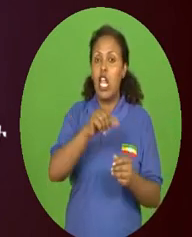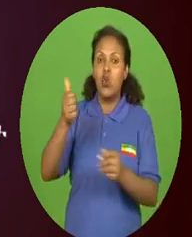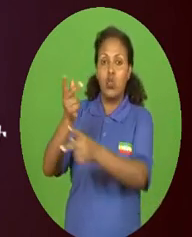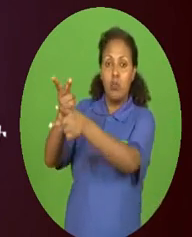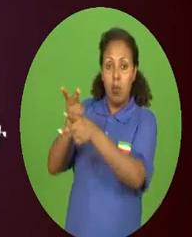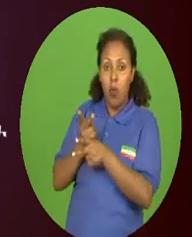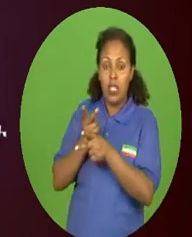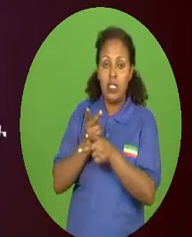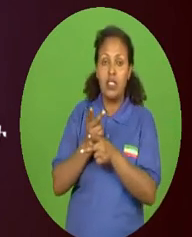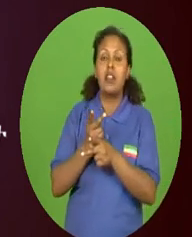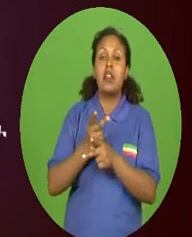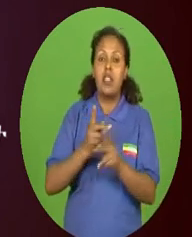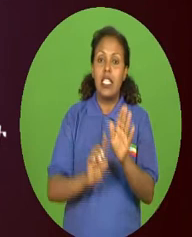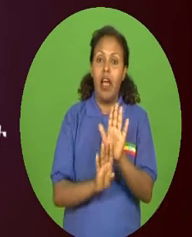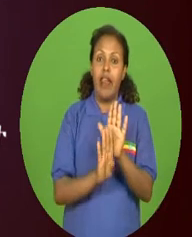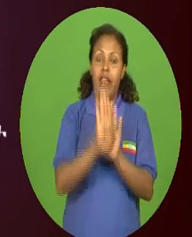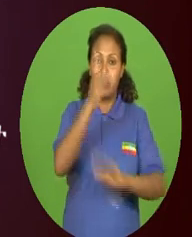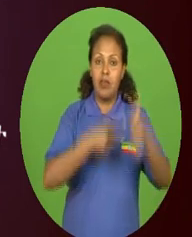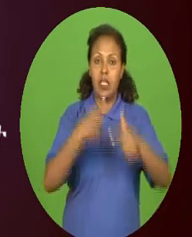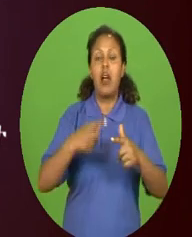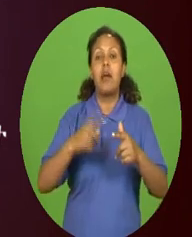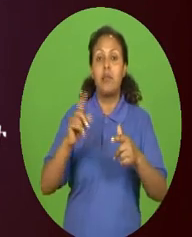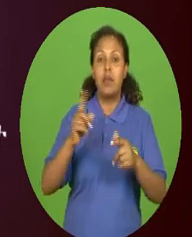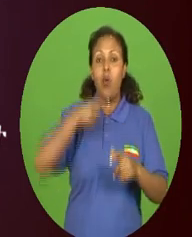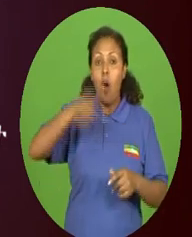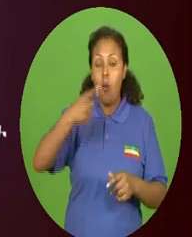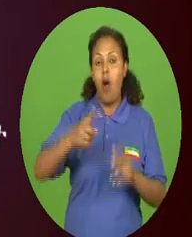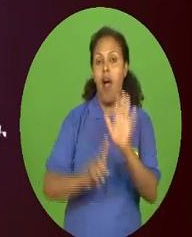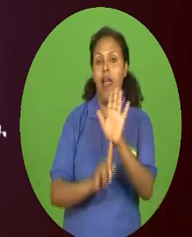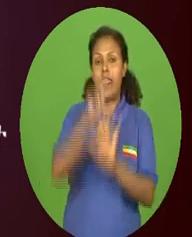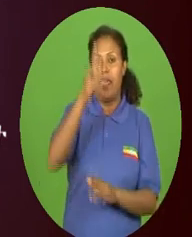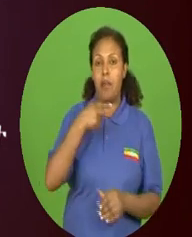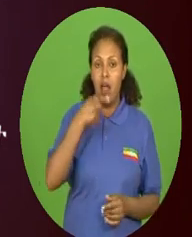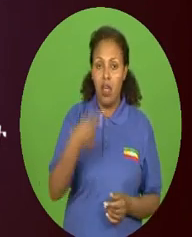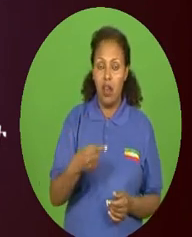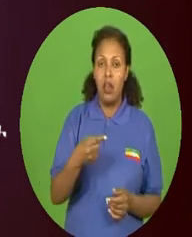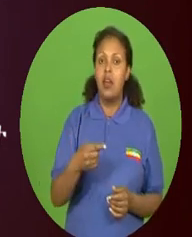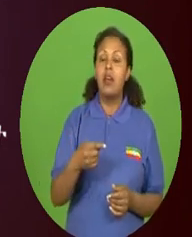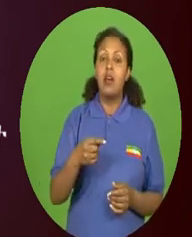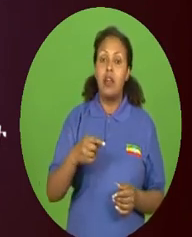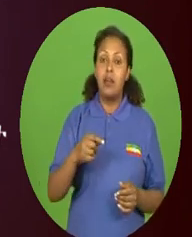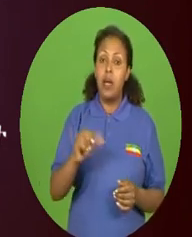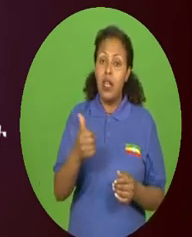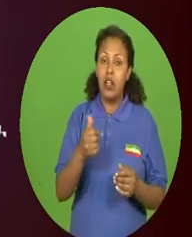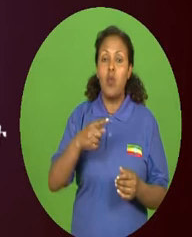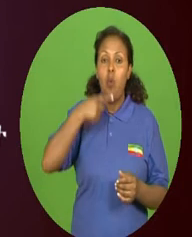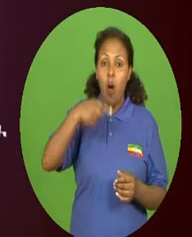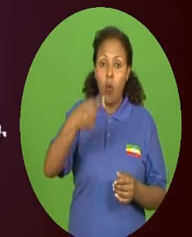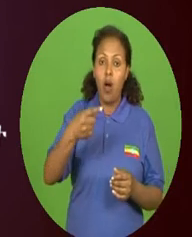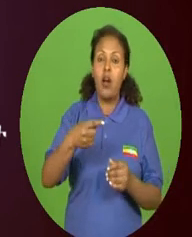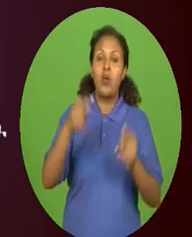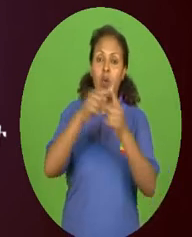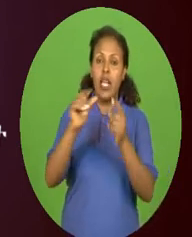በማስፋትና ከሌሎችም በመዋስ እየበለጸገ ሲመጣ ቋንቋ አደገ ይባላል።